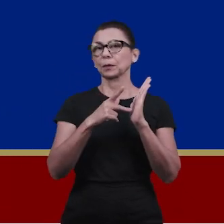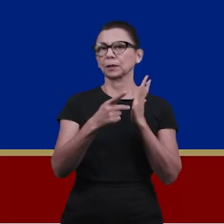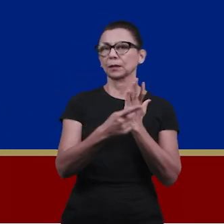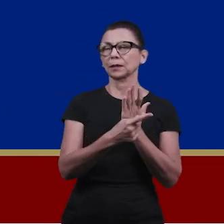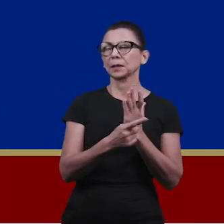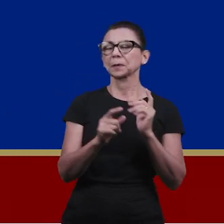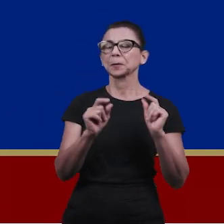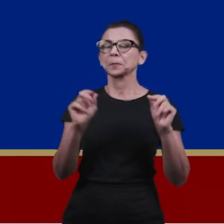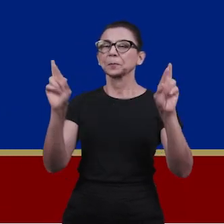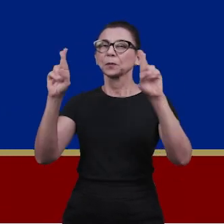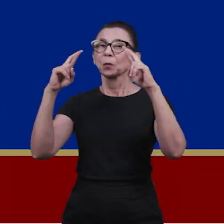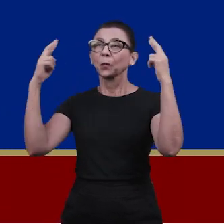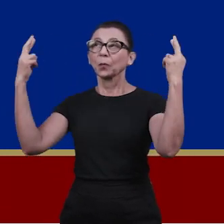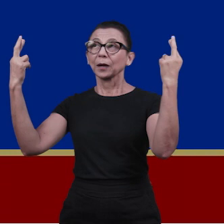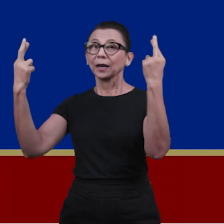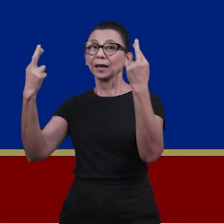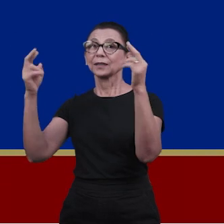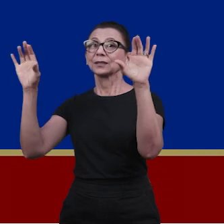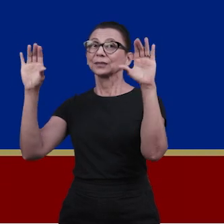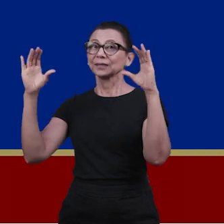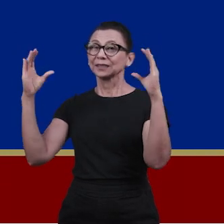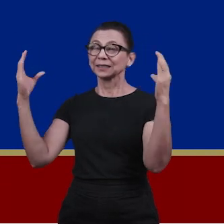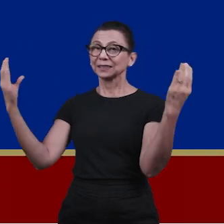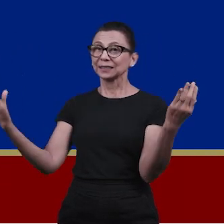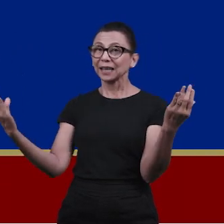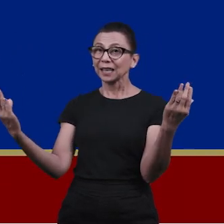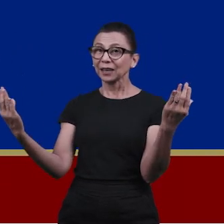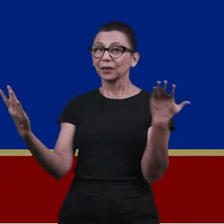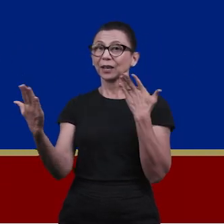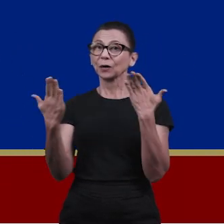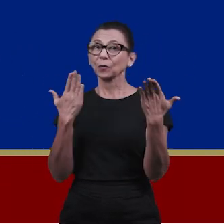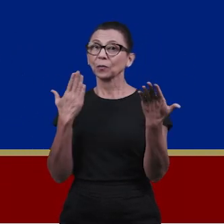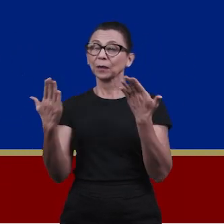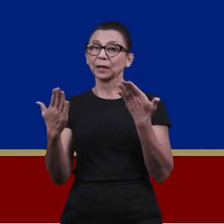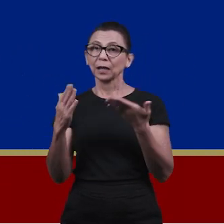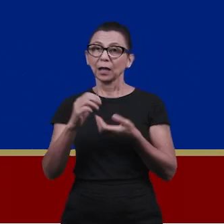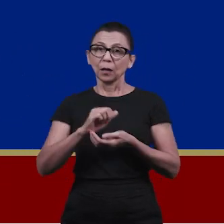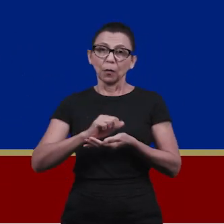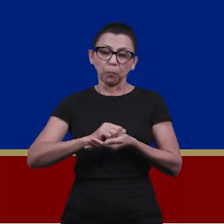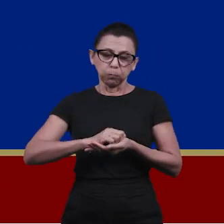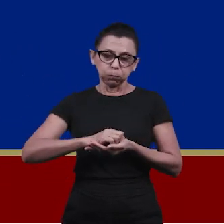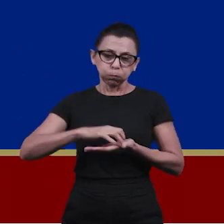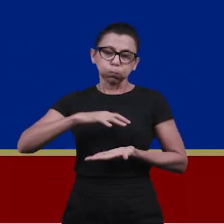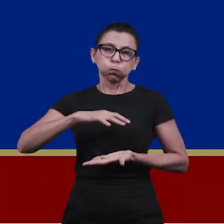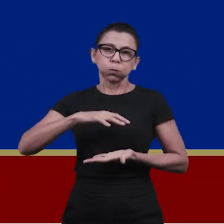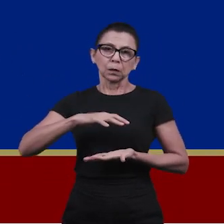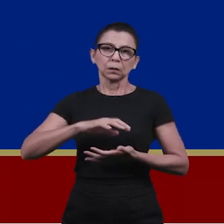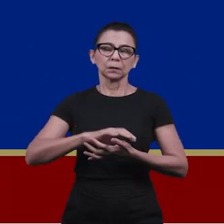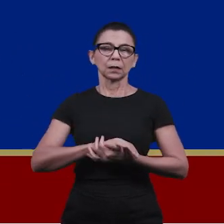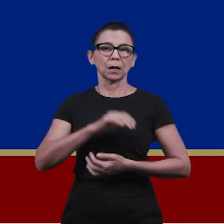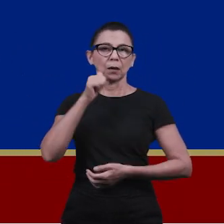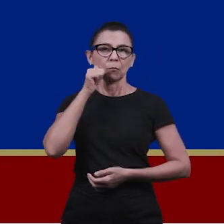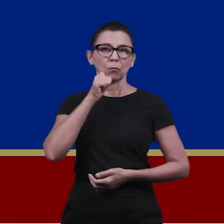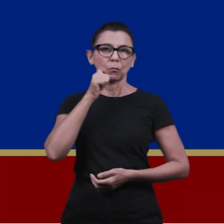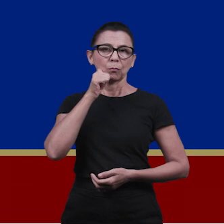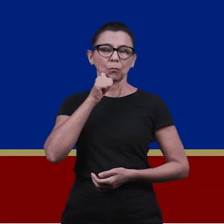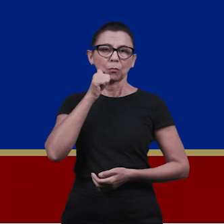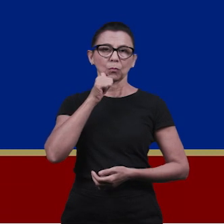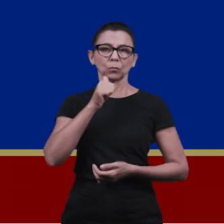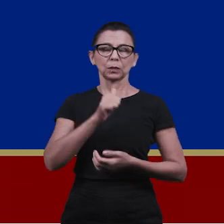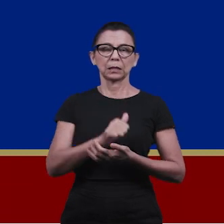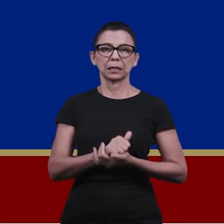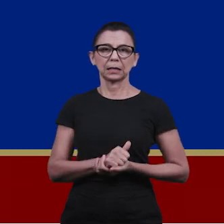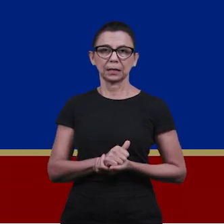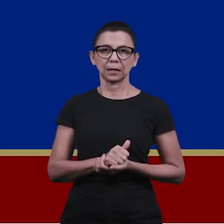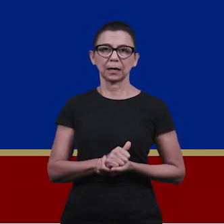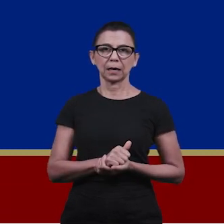des cieux est semblable au ferment qu'une femme prend et